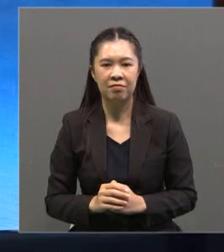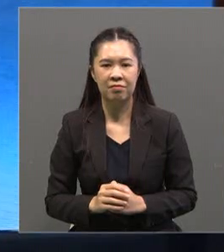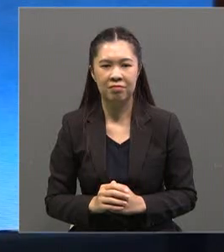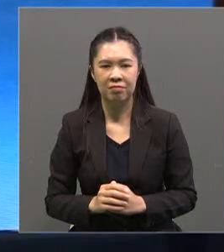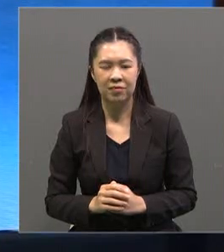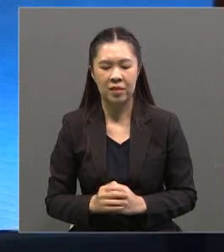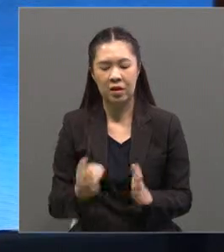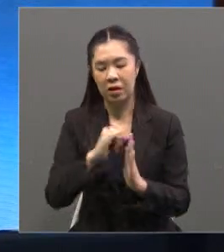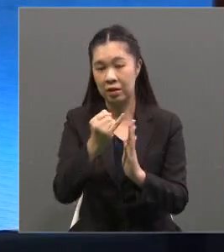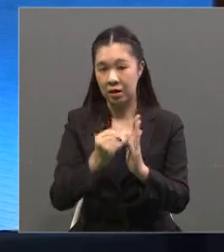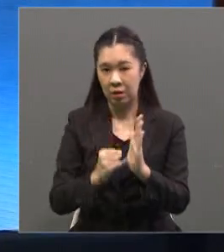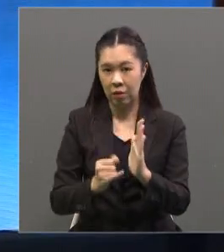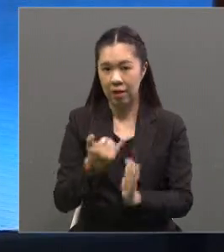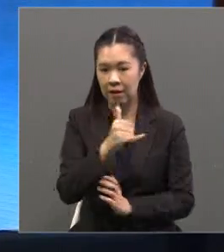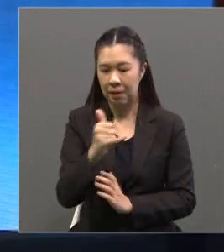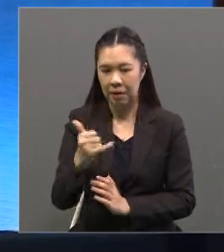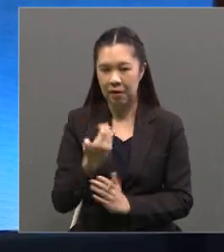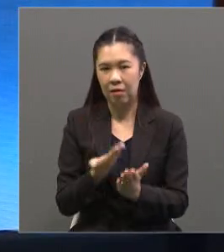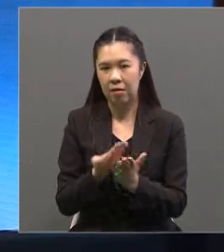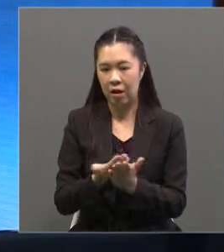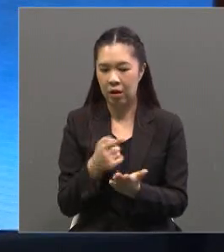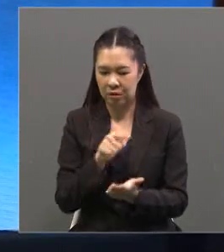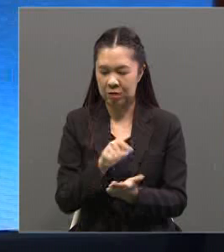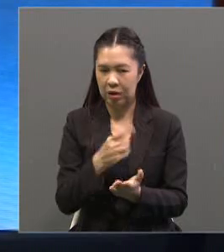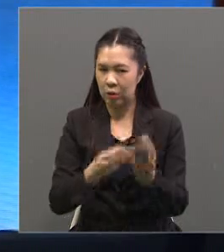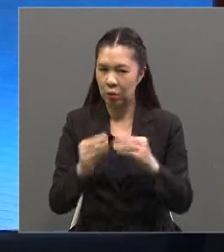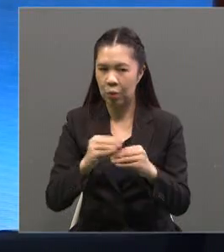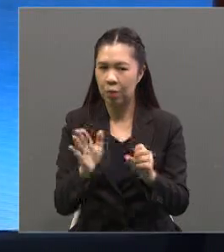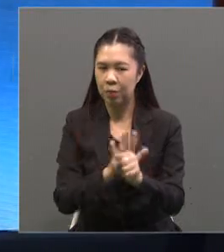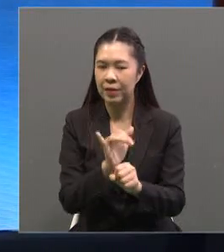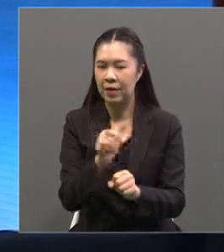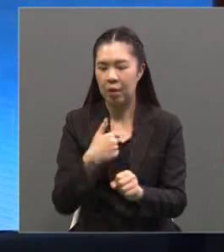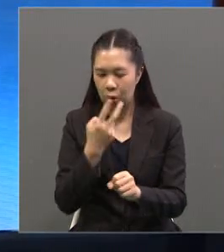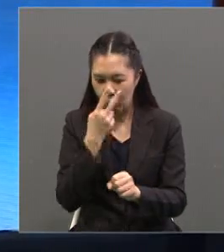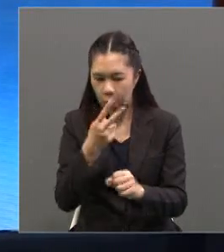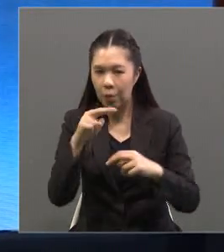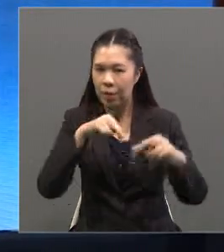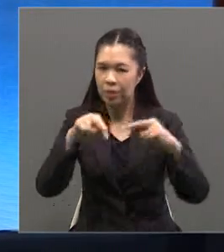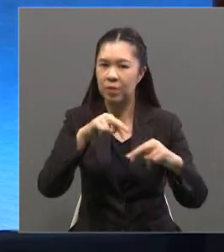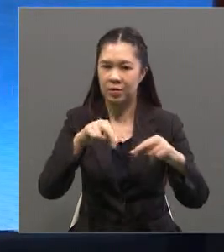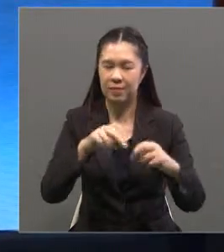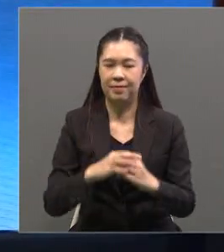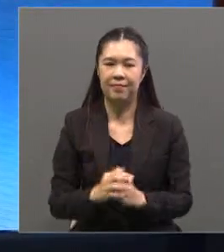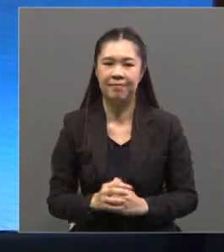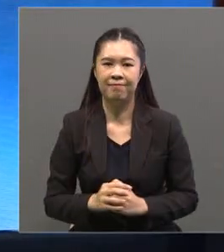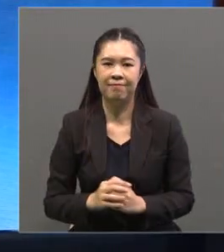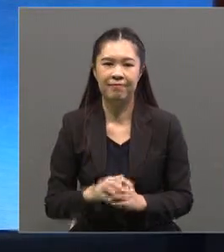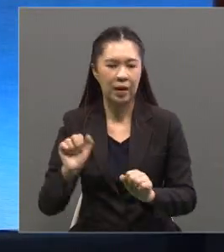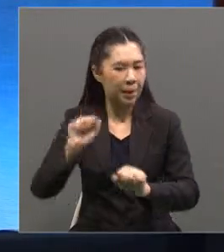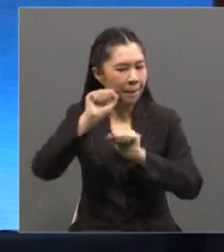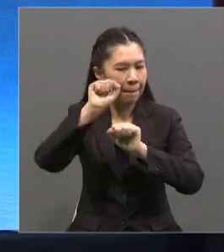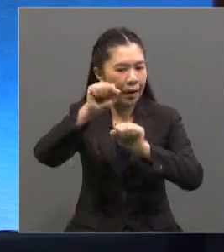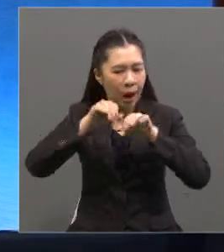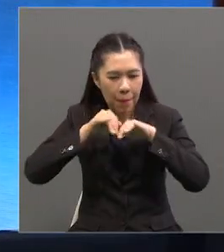ส่วนหรือหลายจังหวัดที่ยังไม่ถึงตรงนั้นก็ต้องไปดูแลกันครับ มีประกาศได้ไหมครับว่าประมาณเมื่อไหร่เพื่อเป็นขวัญกำลัง